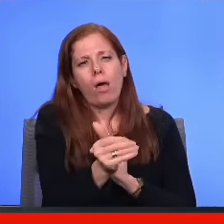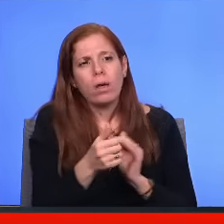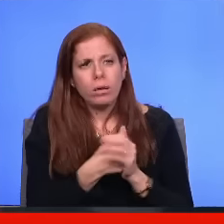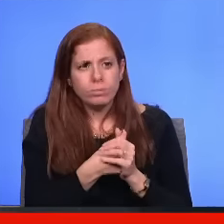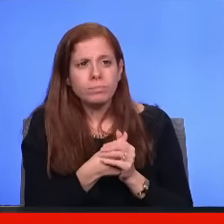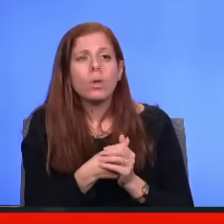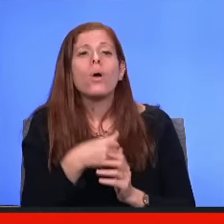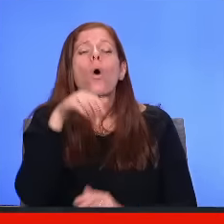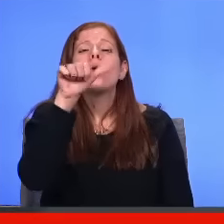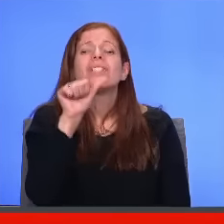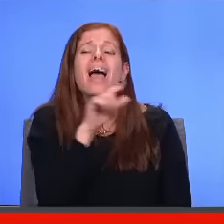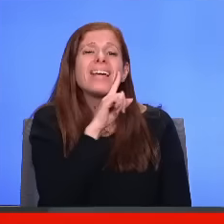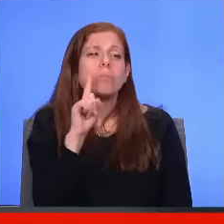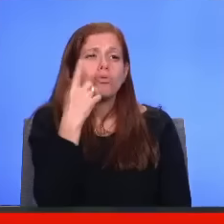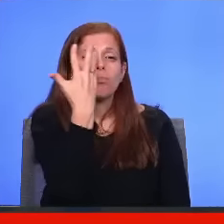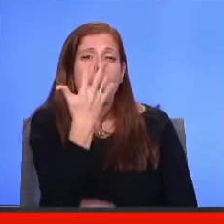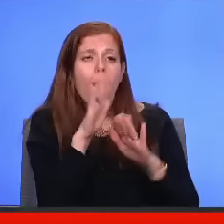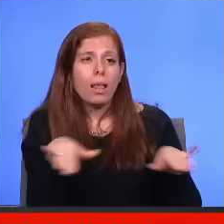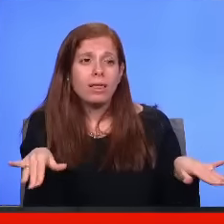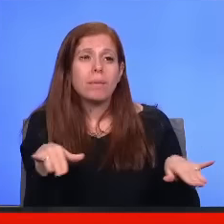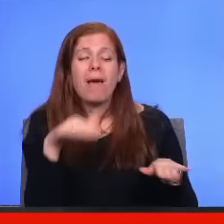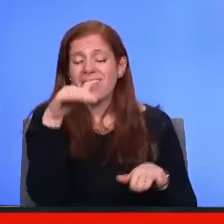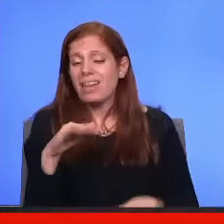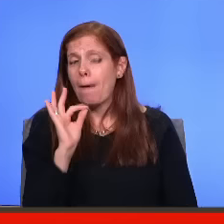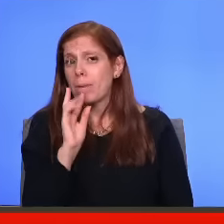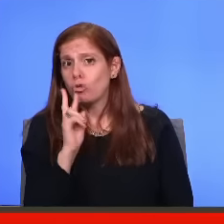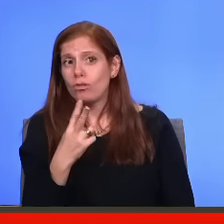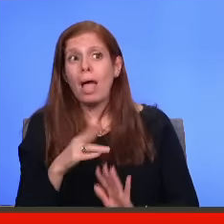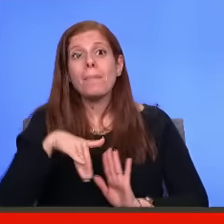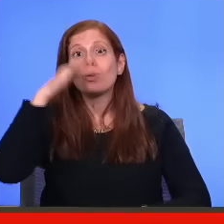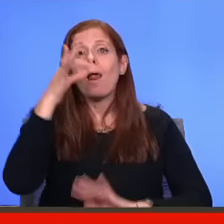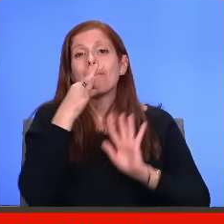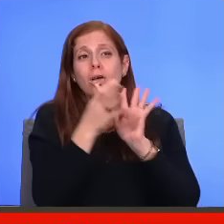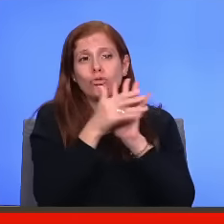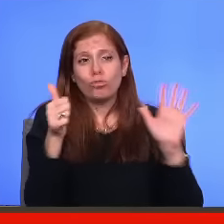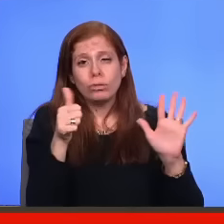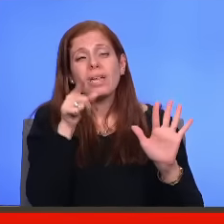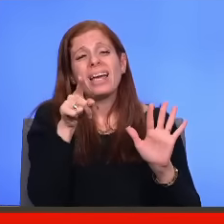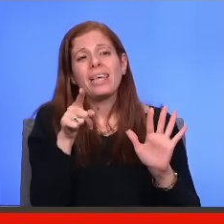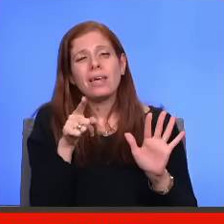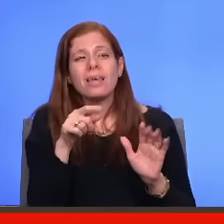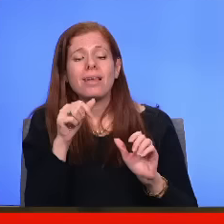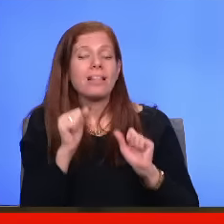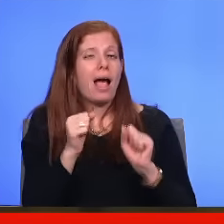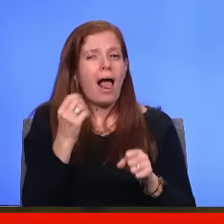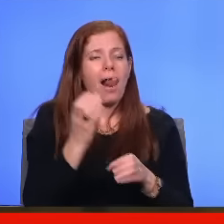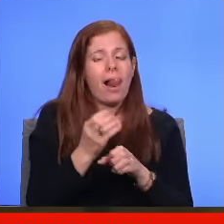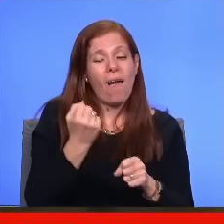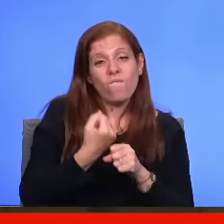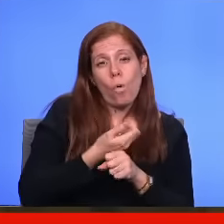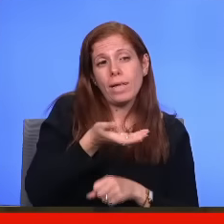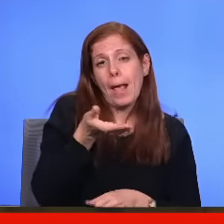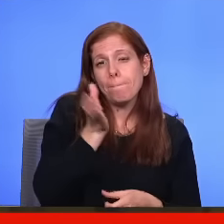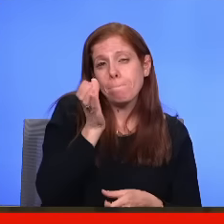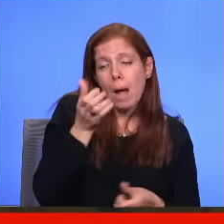אמא לחמישה ילדים הקטנה בת שנתיים והגדולה בת 16 היא נהגה לעבוד כברמנית במועדון מוכרת